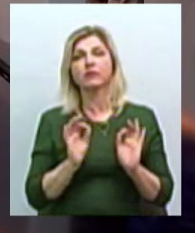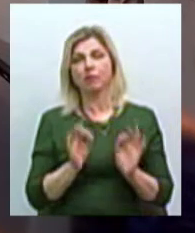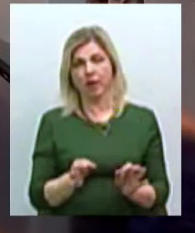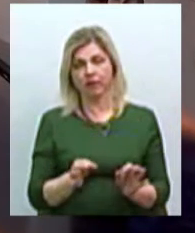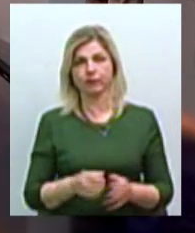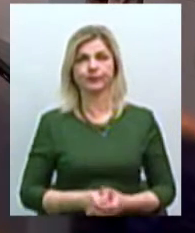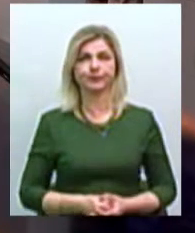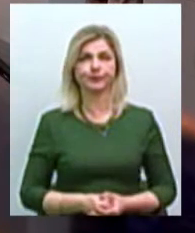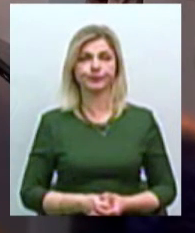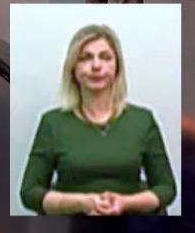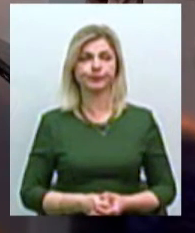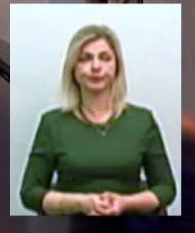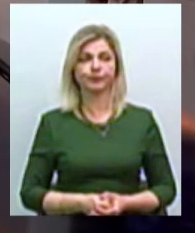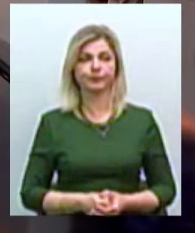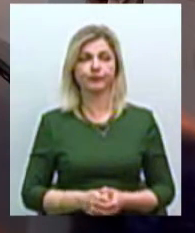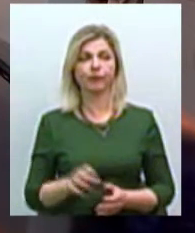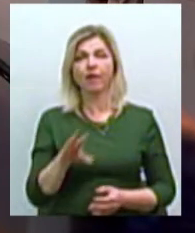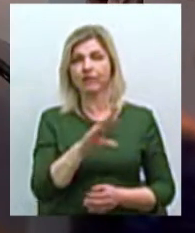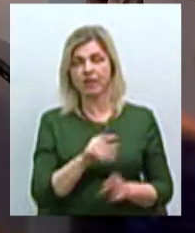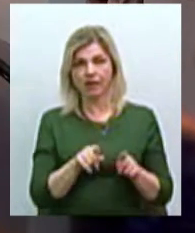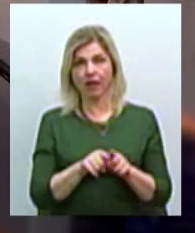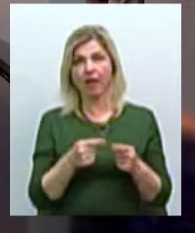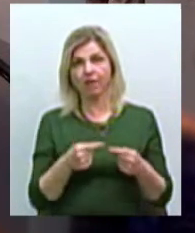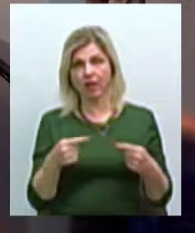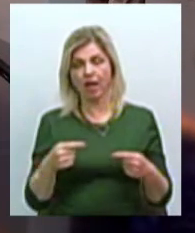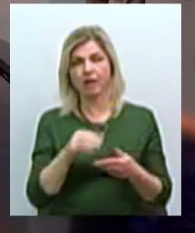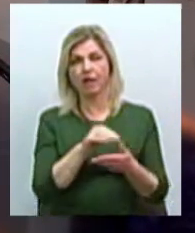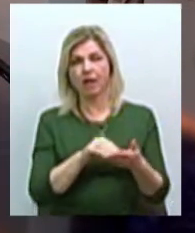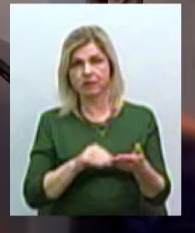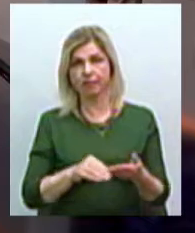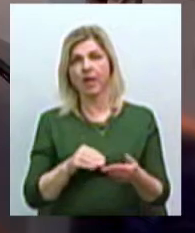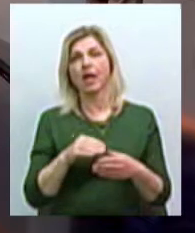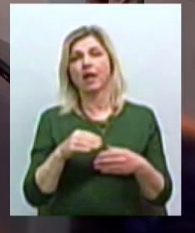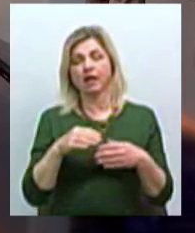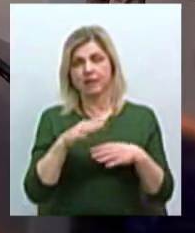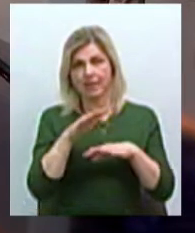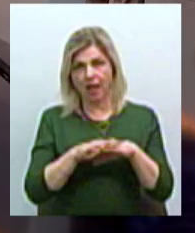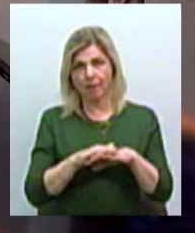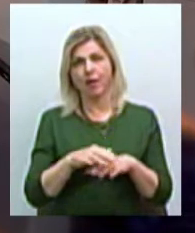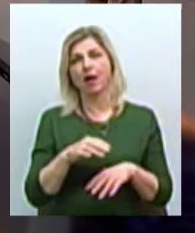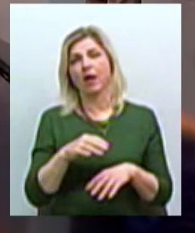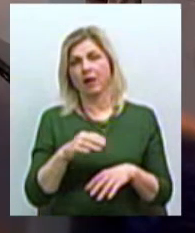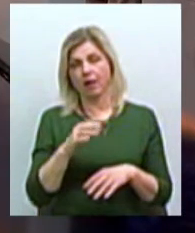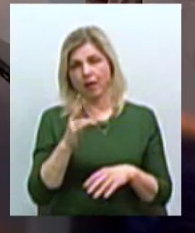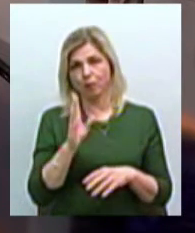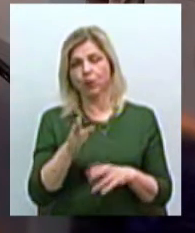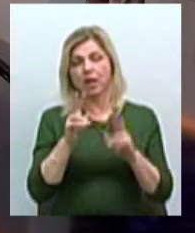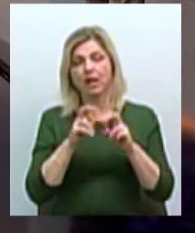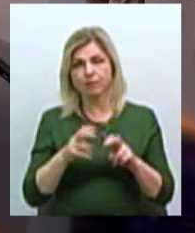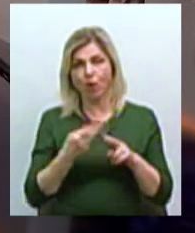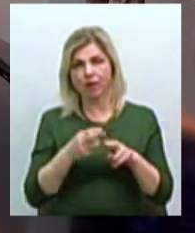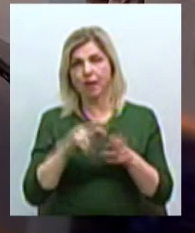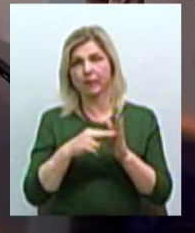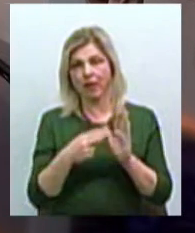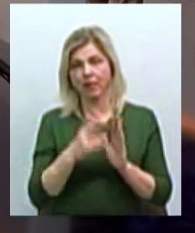обоснованно. Все такие возможные варианты расписаны в схеме теплоснабжения, которая будет в скором времени презентована на депутатский корпус. Принято,